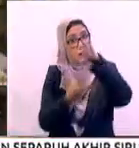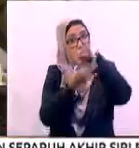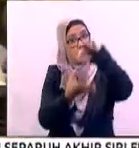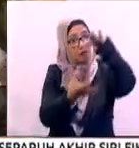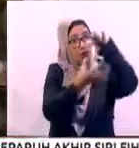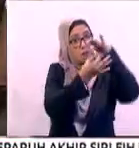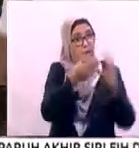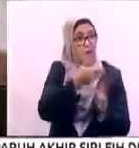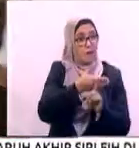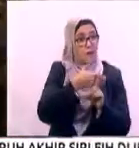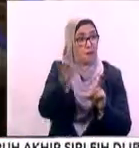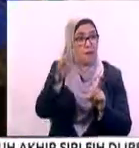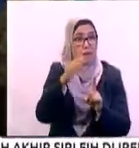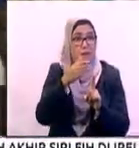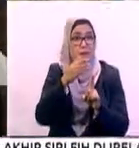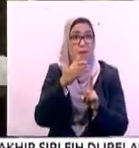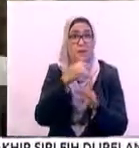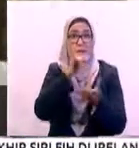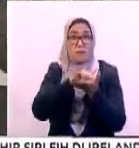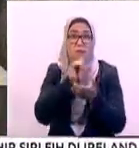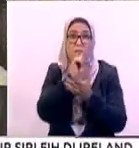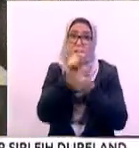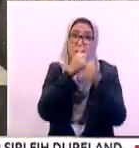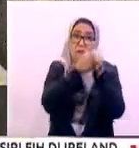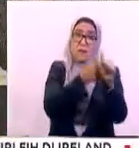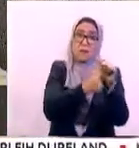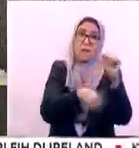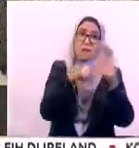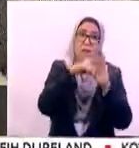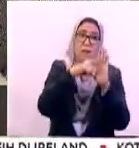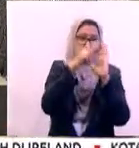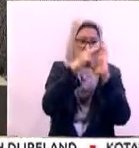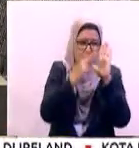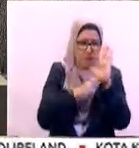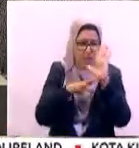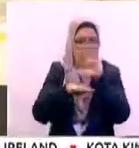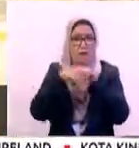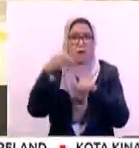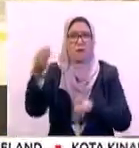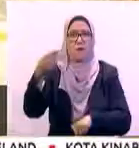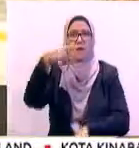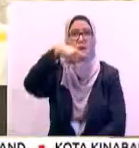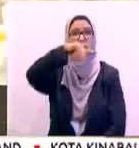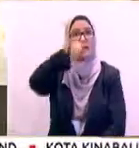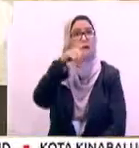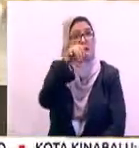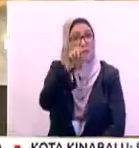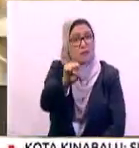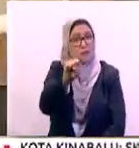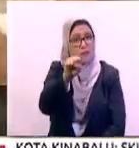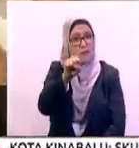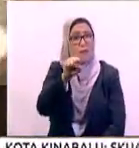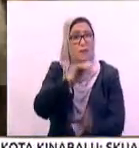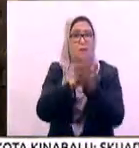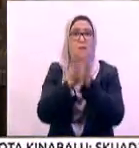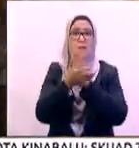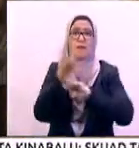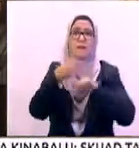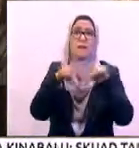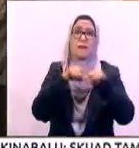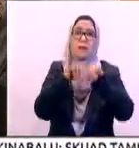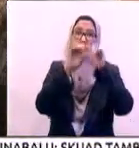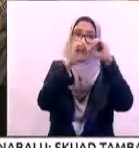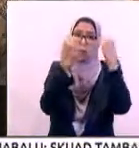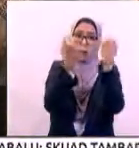itu hanya menuruti peruntukan yang dikeluarkan Pesuruhjaya Sukan Malaysia PJS sebagai badan sukan tertinggi negara